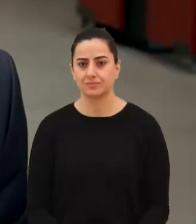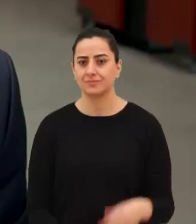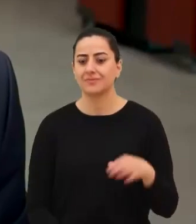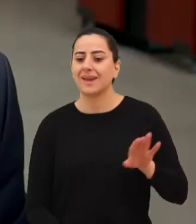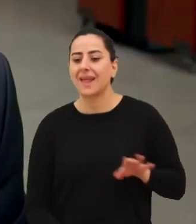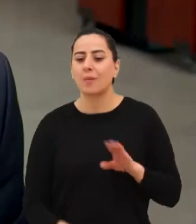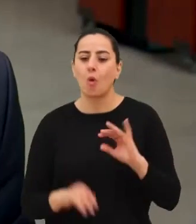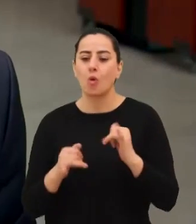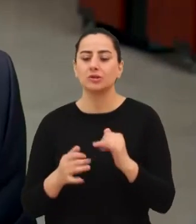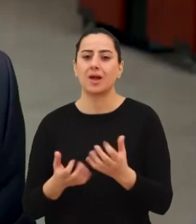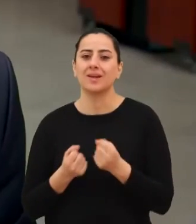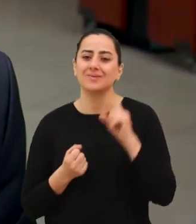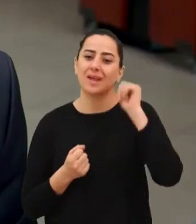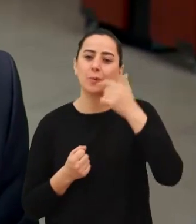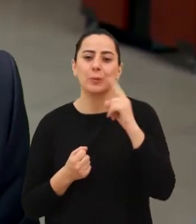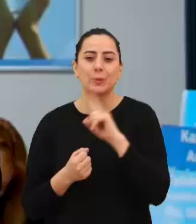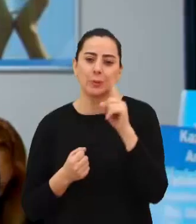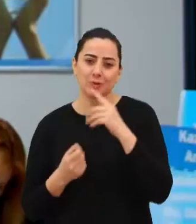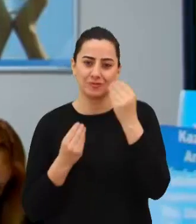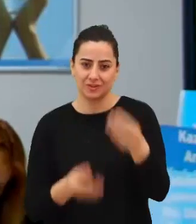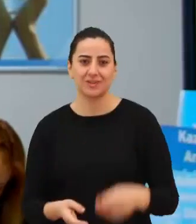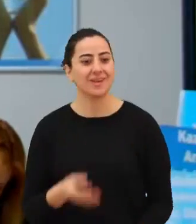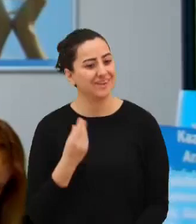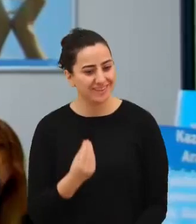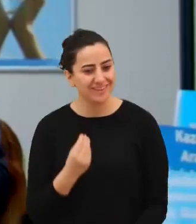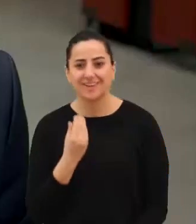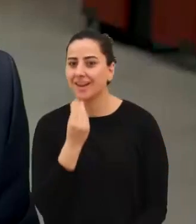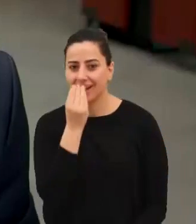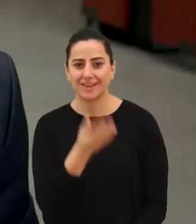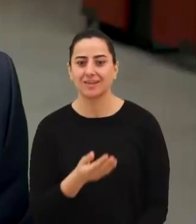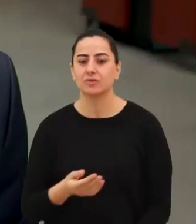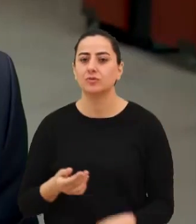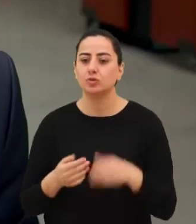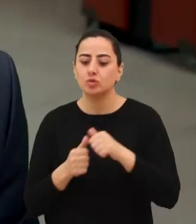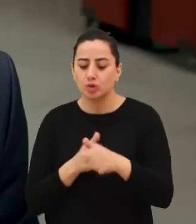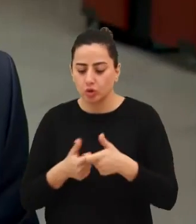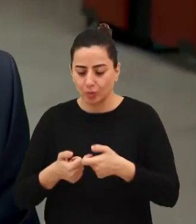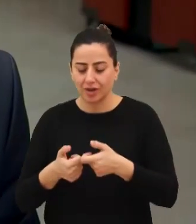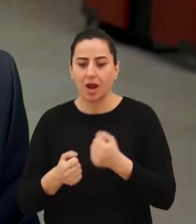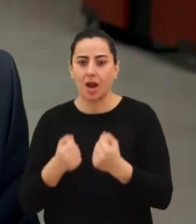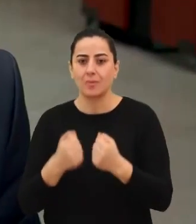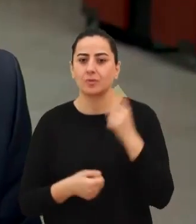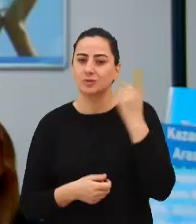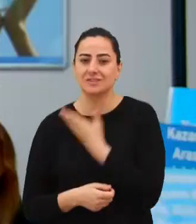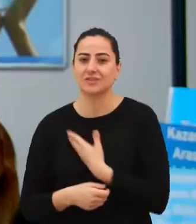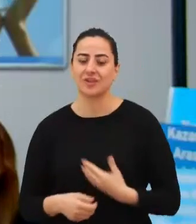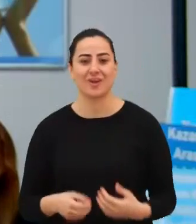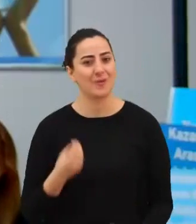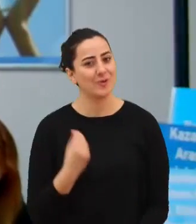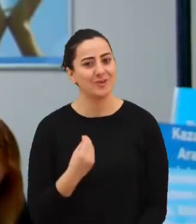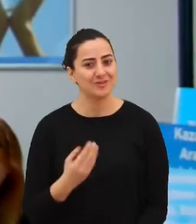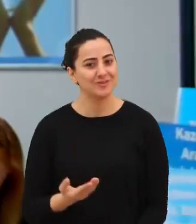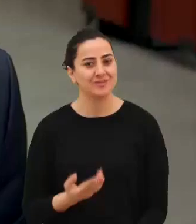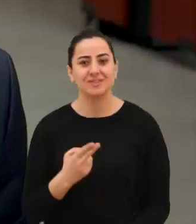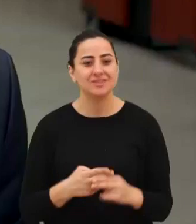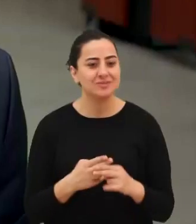Yeğenime oyuncak aldım. Yarın doğum günü de ona vereceğim Nurhancığım. İyiymiş, ne aldın? Uzaktan kumandalı araba. En çok sevdiği şey. Vay, neymiş